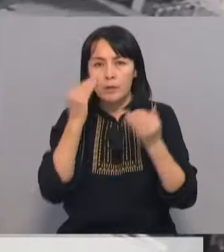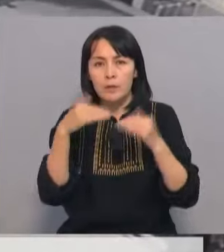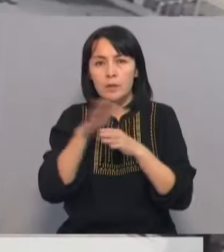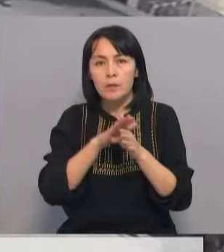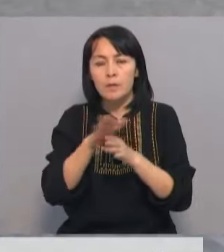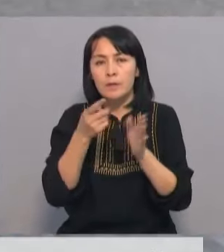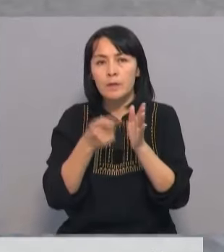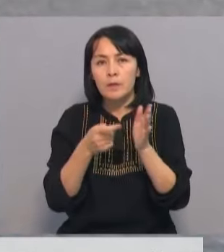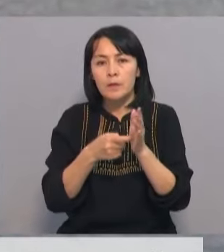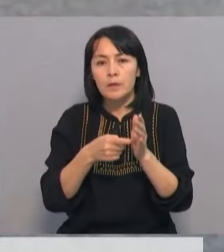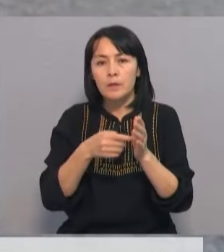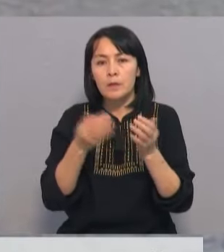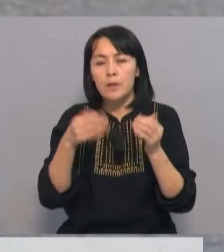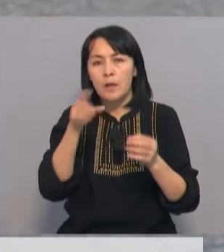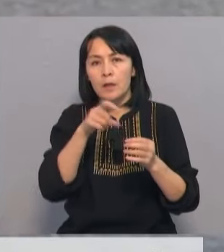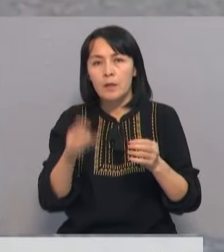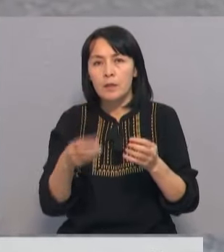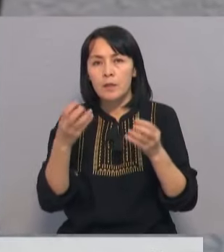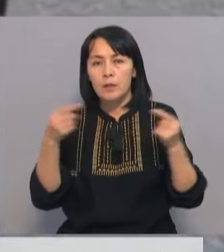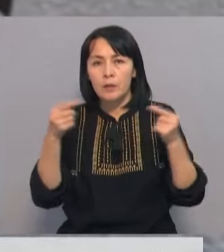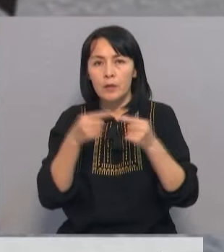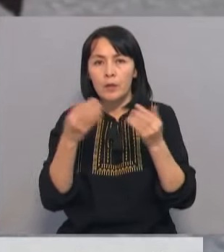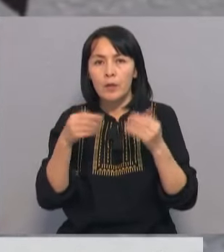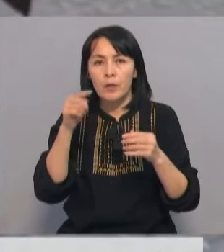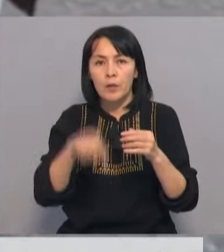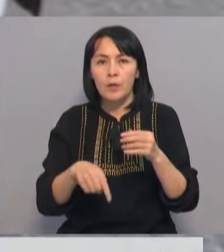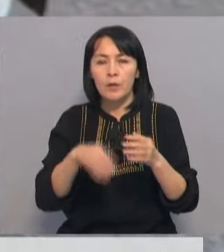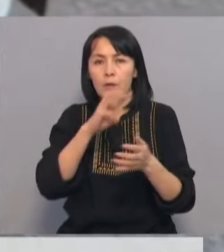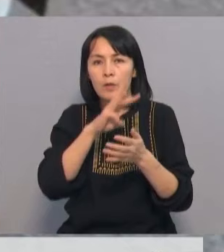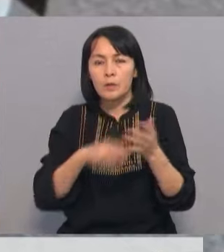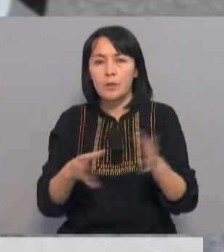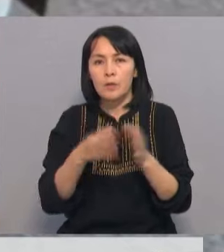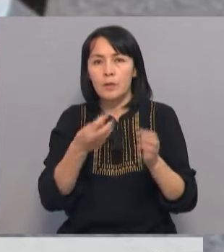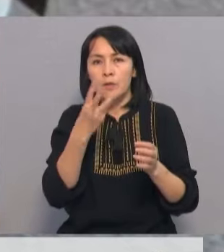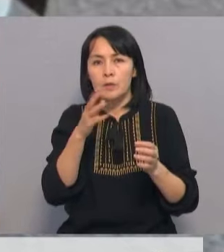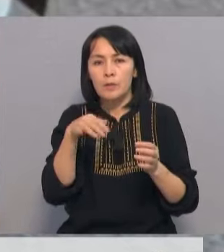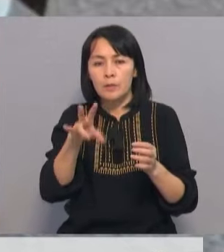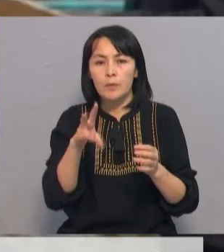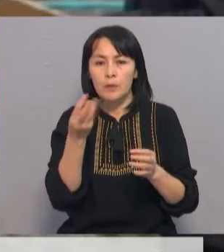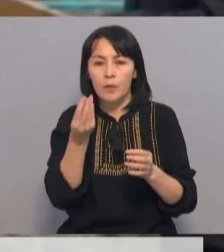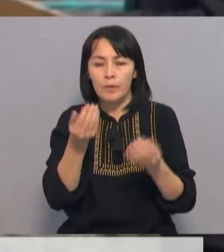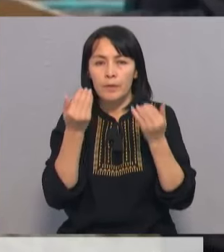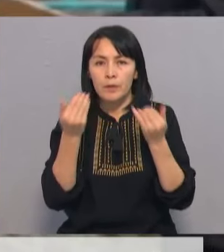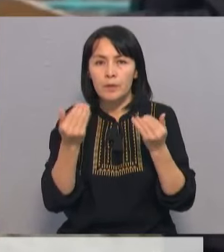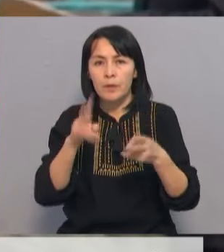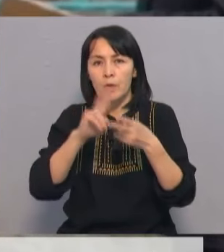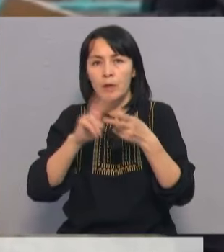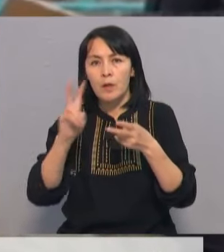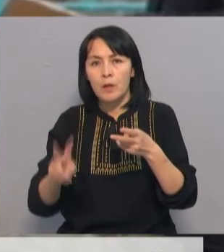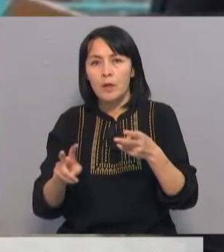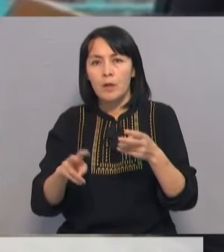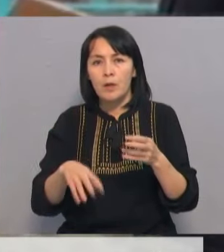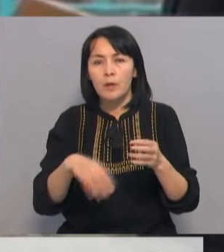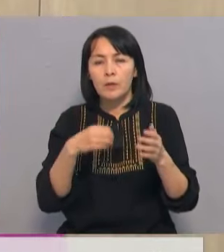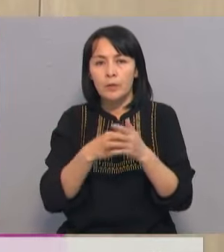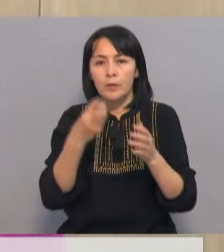Проводится расследование, если вину подозреваемых докажут, то им грозит штраф около 3,5 миллионов тенге, либо лишение свободы на срок